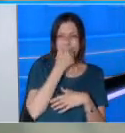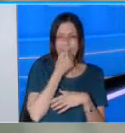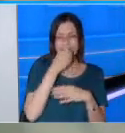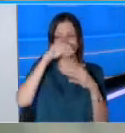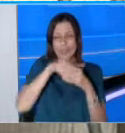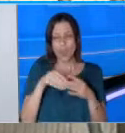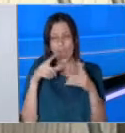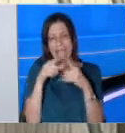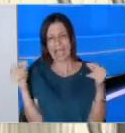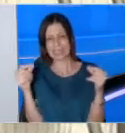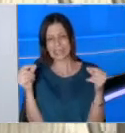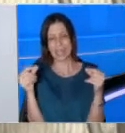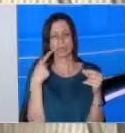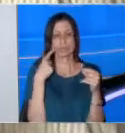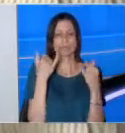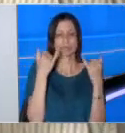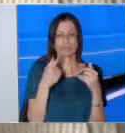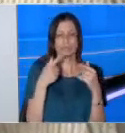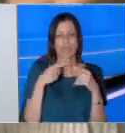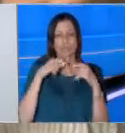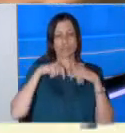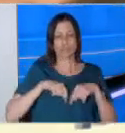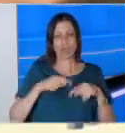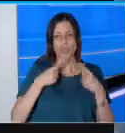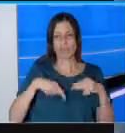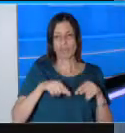איתנו עכשיו יושב ראש הוועד, ועד העובדים, מיקו צרפתי, שלום.